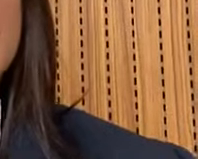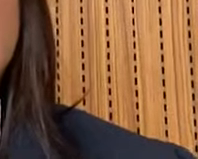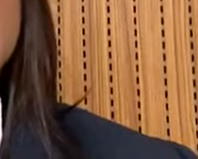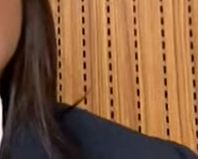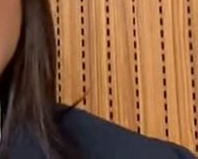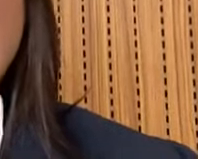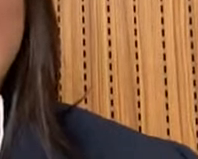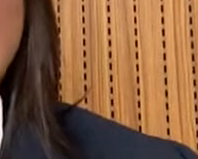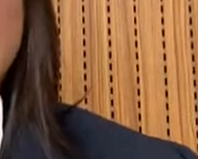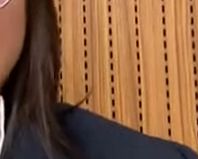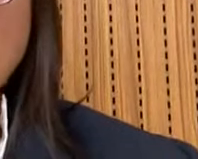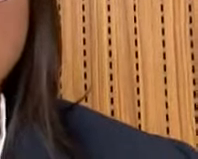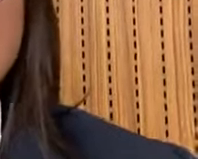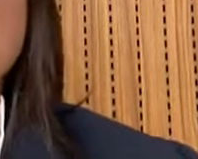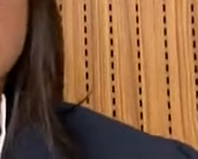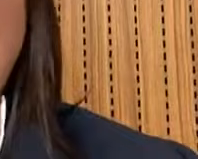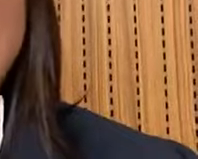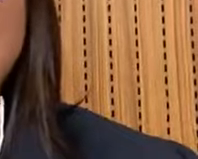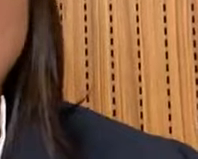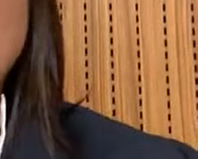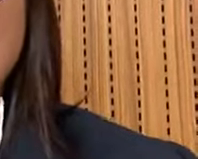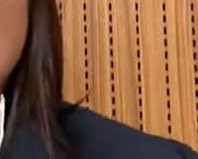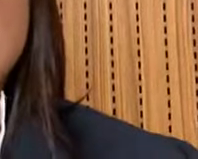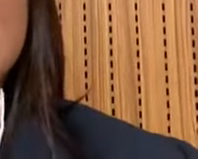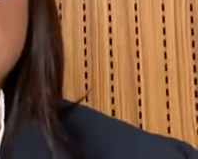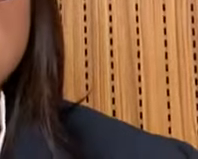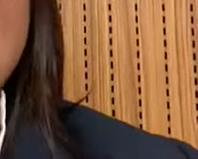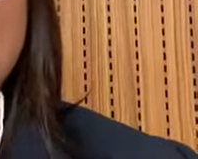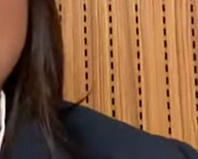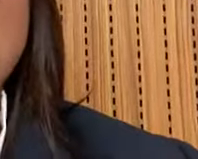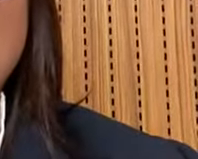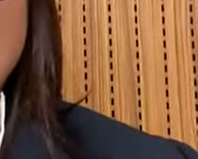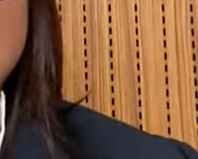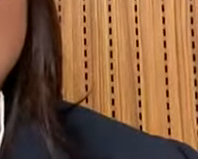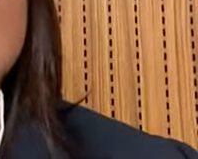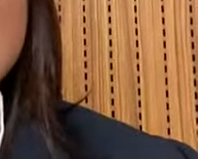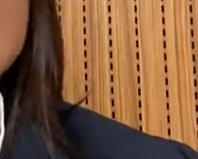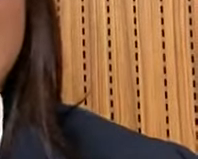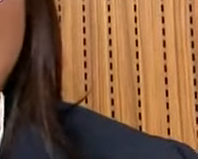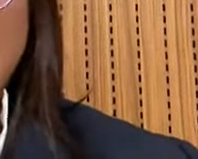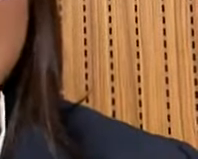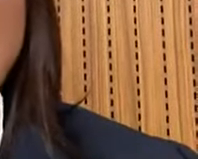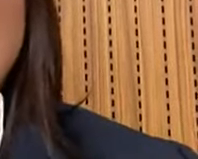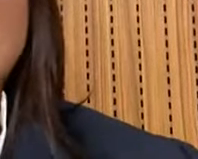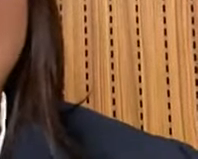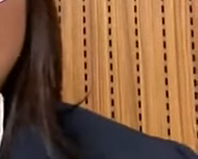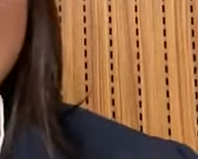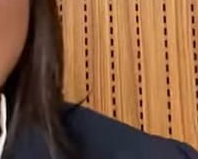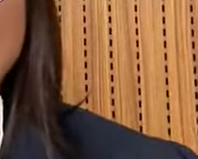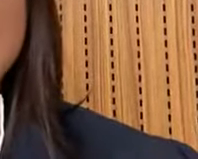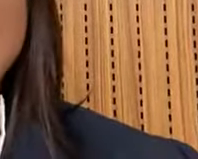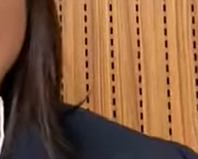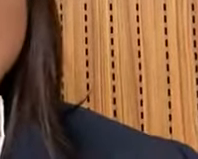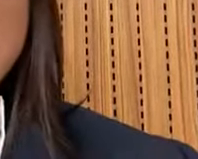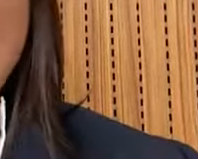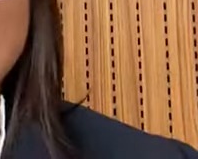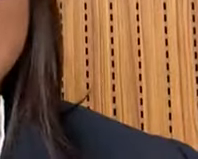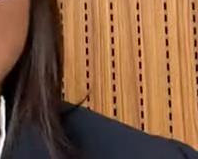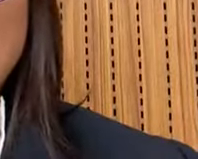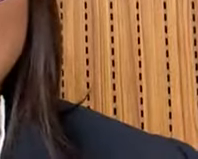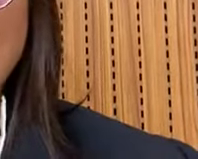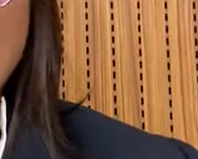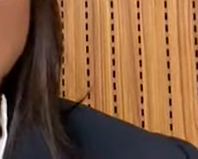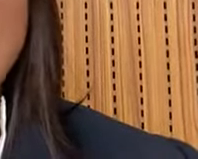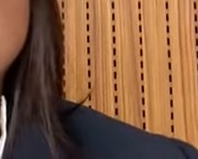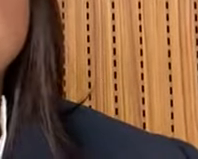นี้นายก็บอกว่าเป็นเรื่องเดิมๆนะอันนี้ก็เป็นการชี้แจงในประเด็นที่ถูกอภิปรายมาตลอดทั้งวันนะการอภิปรายนั้น